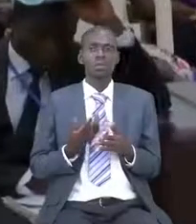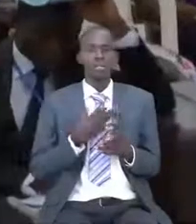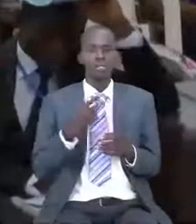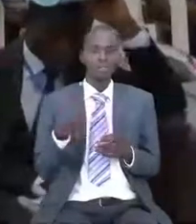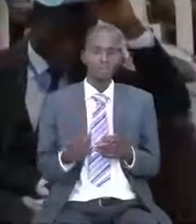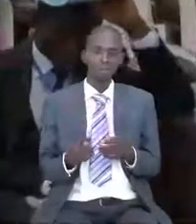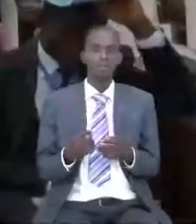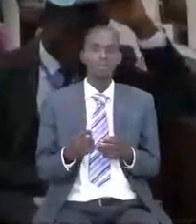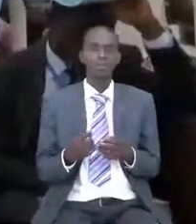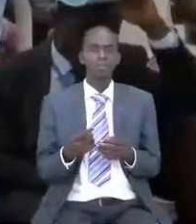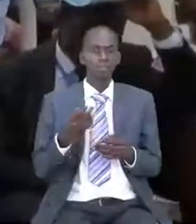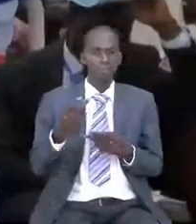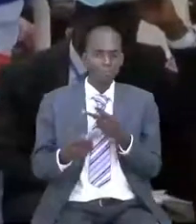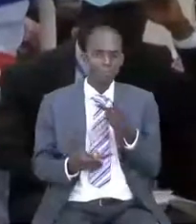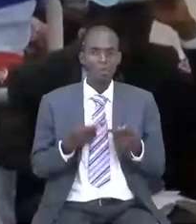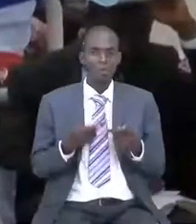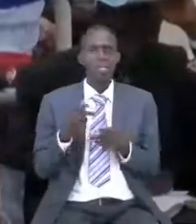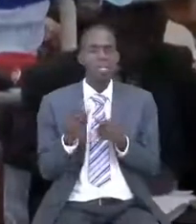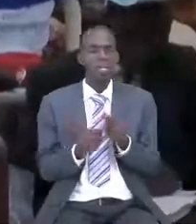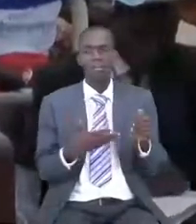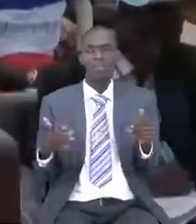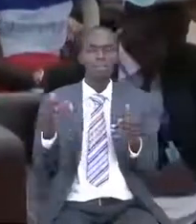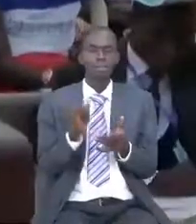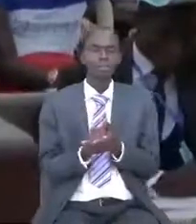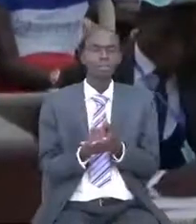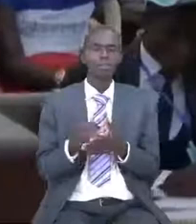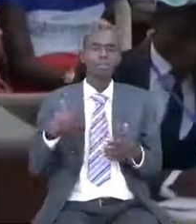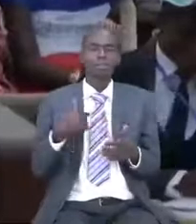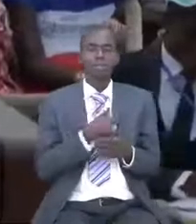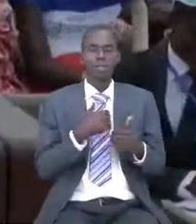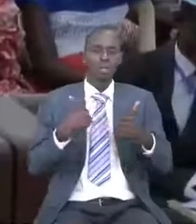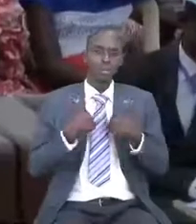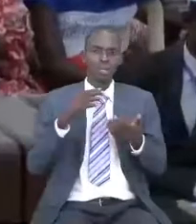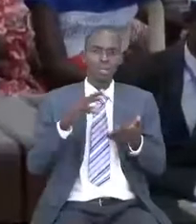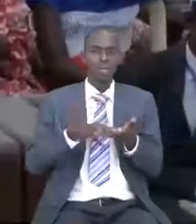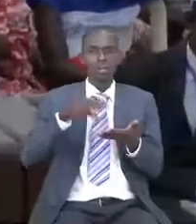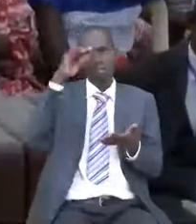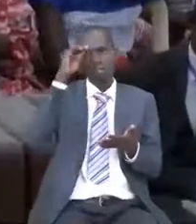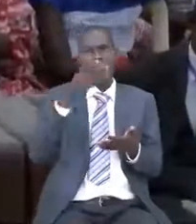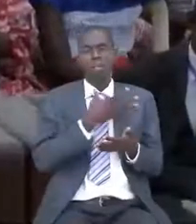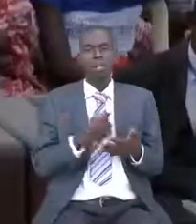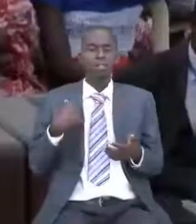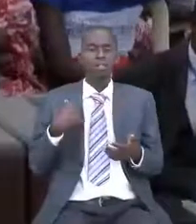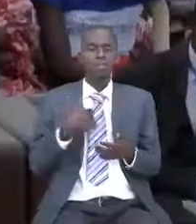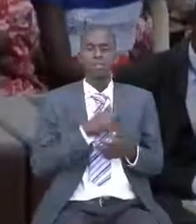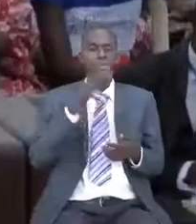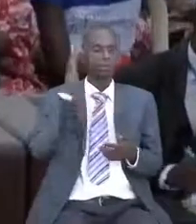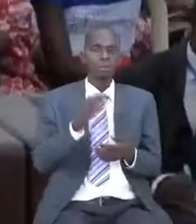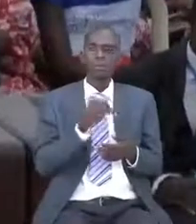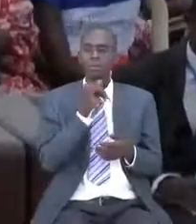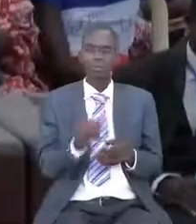pour apporter la réactivation et revisiter tout ce que nous avons